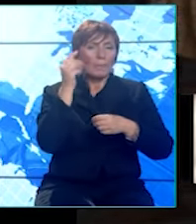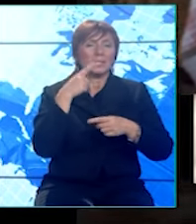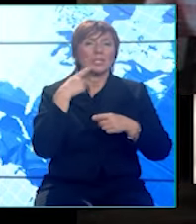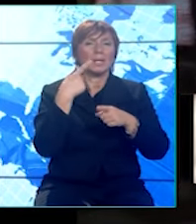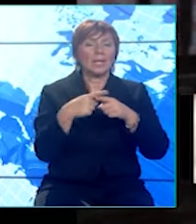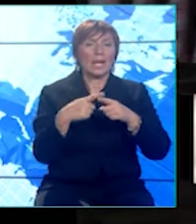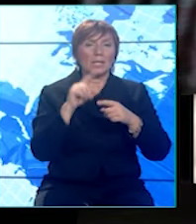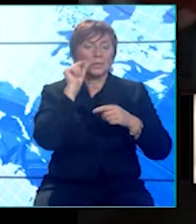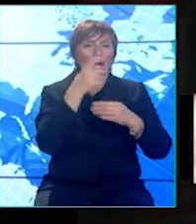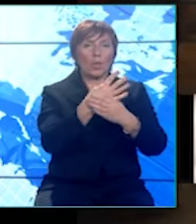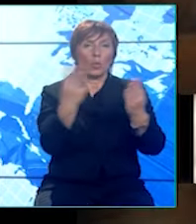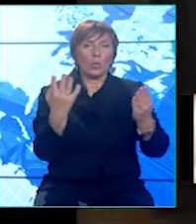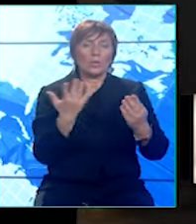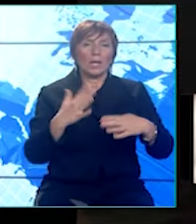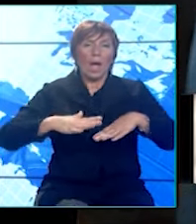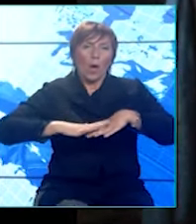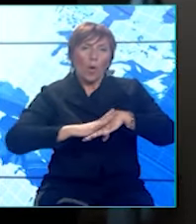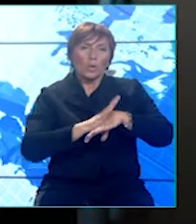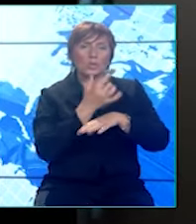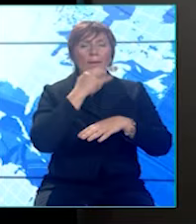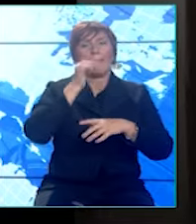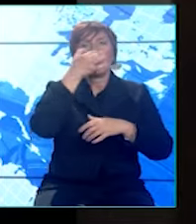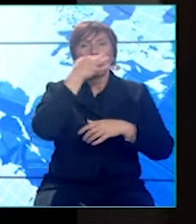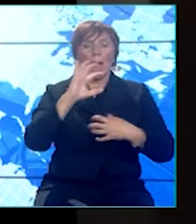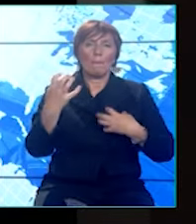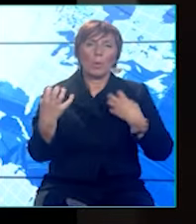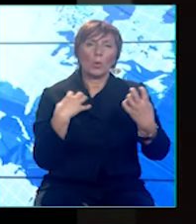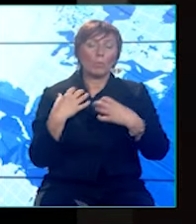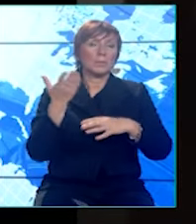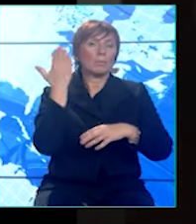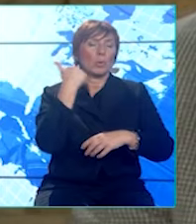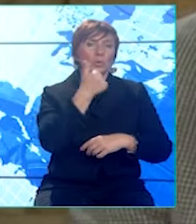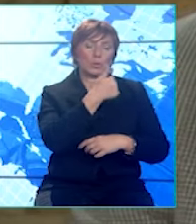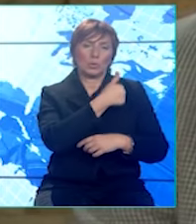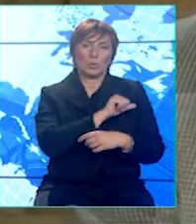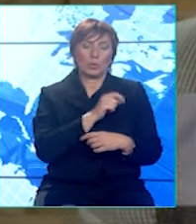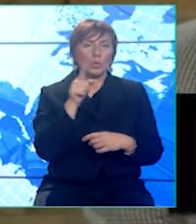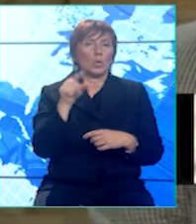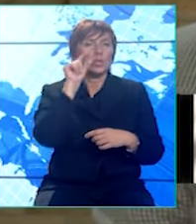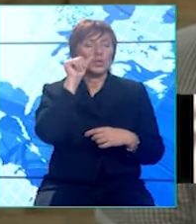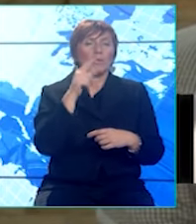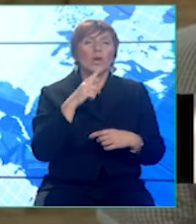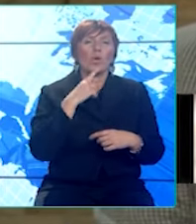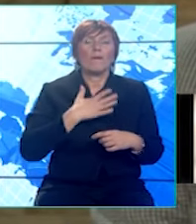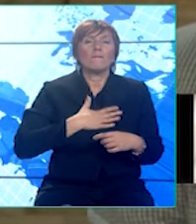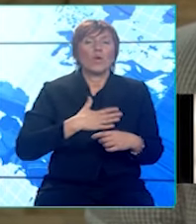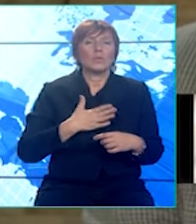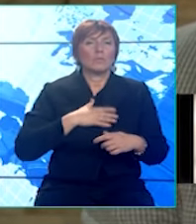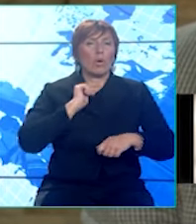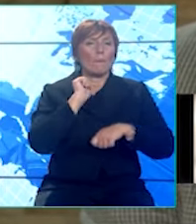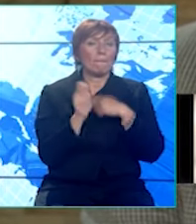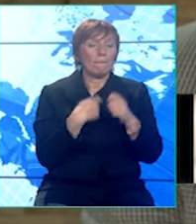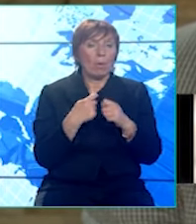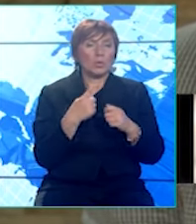povode da ga javnost doživljava kao jednog od najboljih glumaca 80. godina prošlog stoljeća. Čovjek koji je volio posao kojim se bavio, to